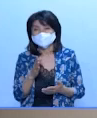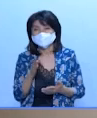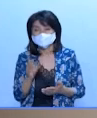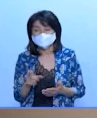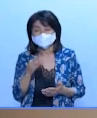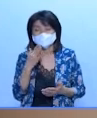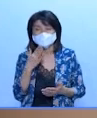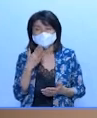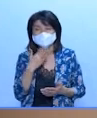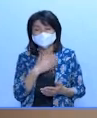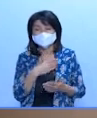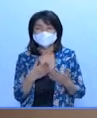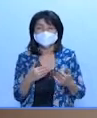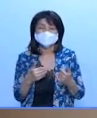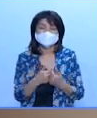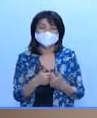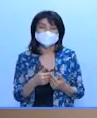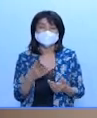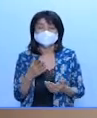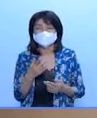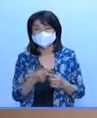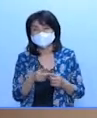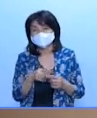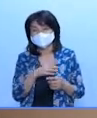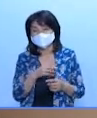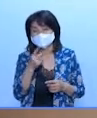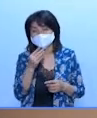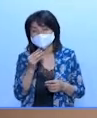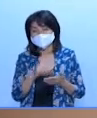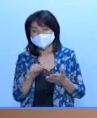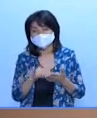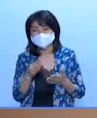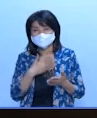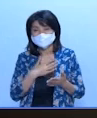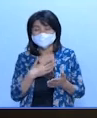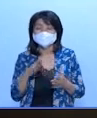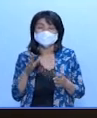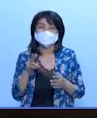свою песню, недавно написанную. Называется она «Пара лебедей».